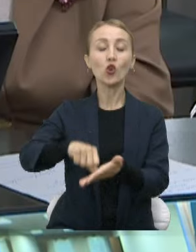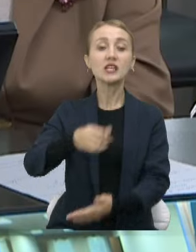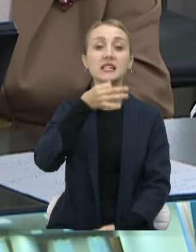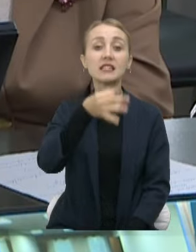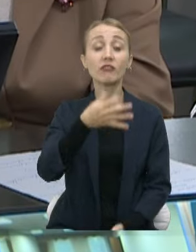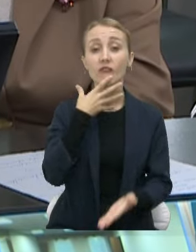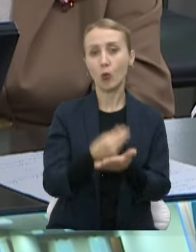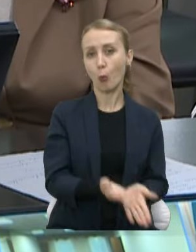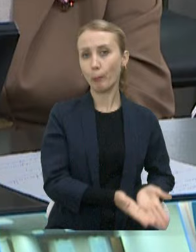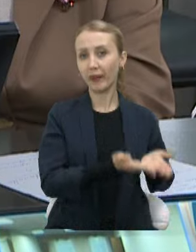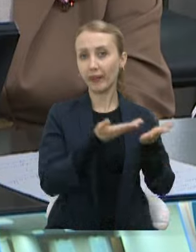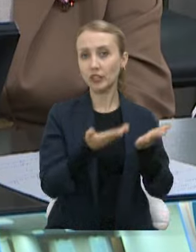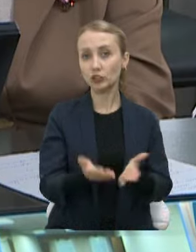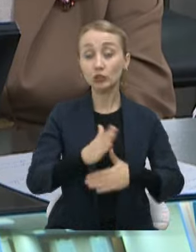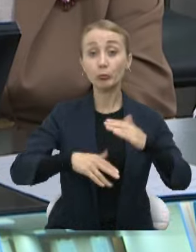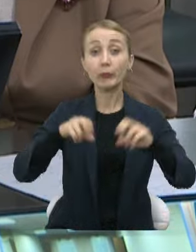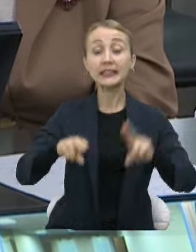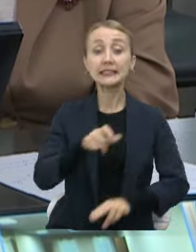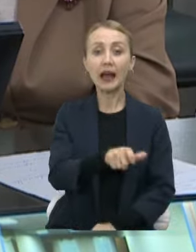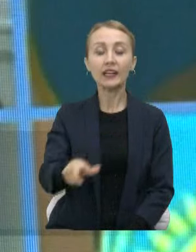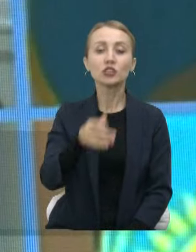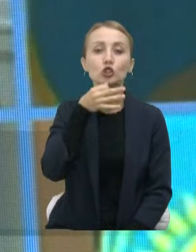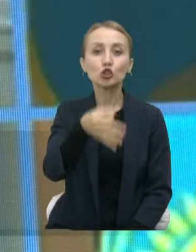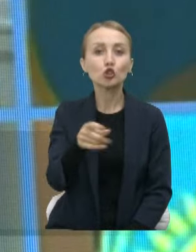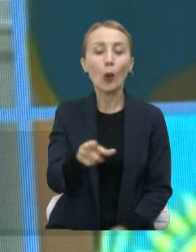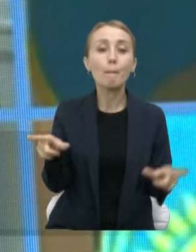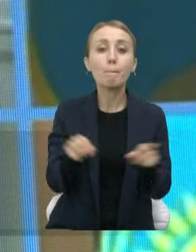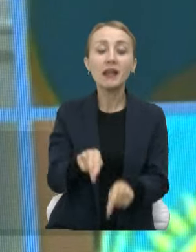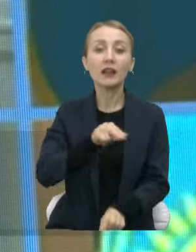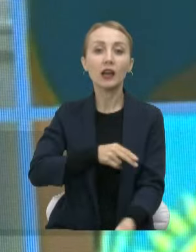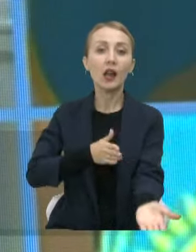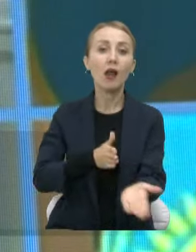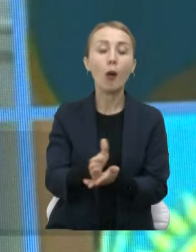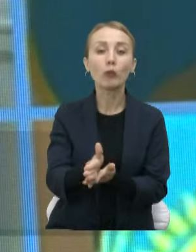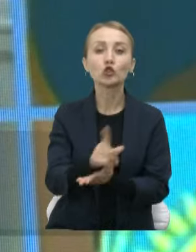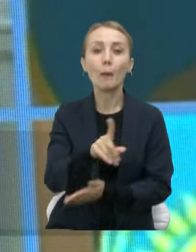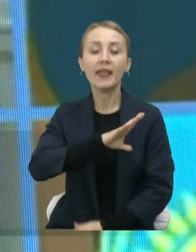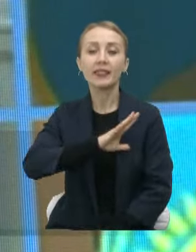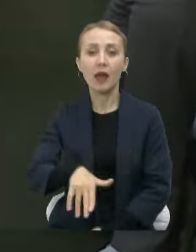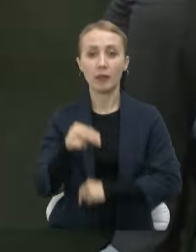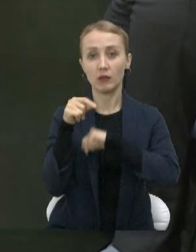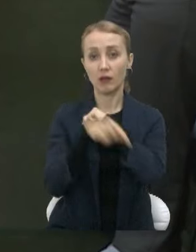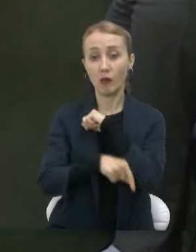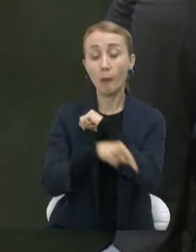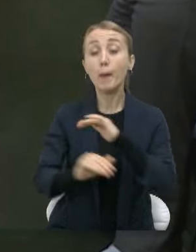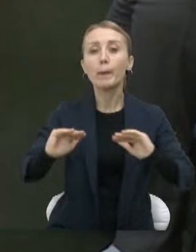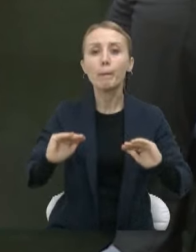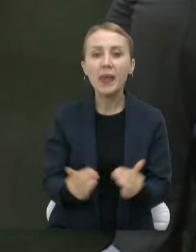своими предложениями. Специалисты отметили, что совместная работа, направленная на профилактику коррупционных проявлений,